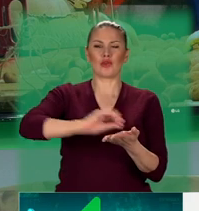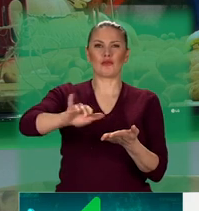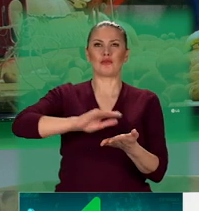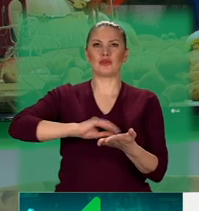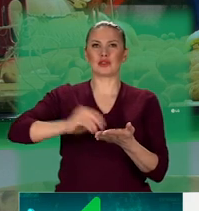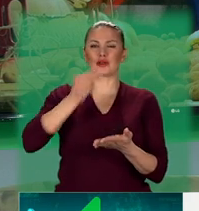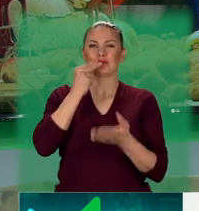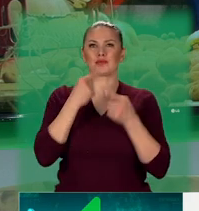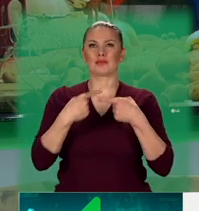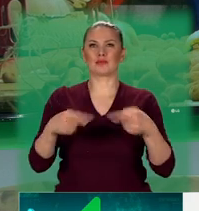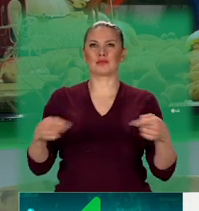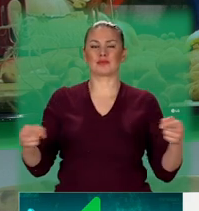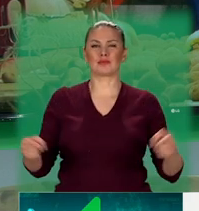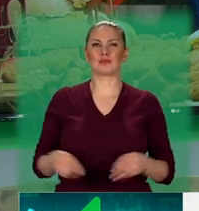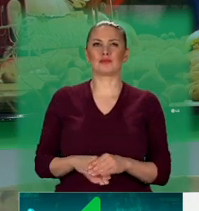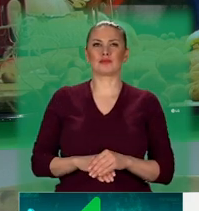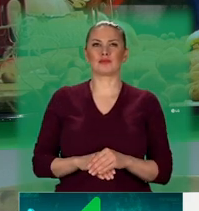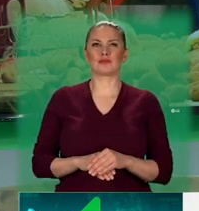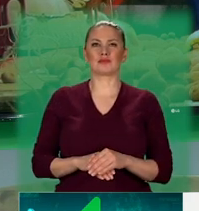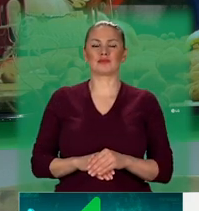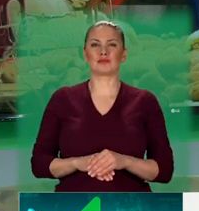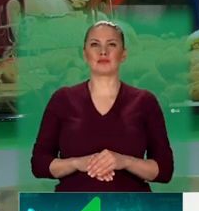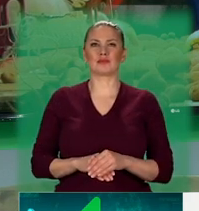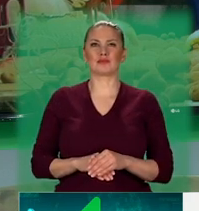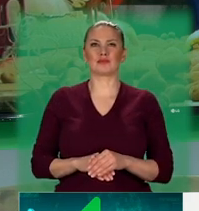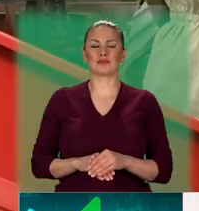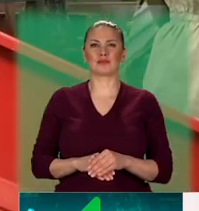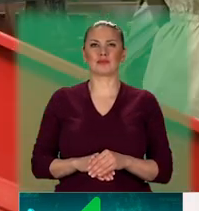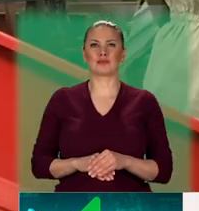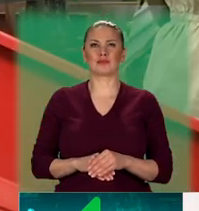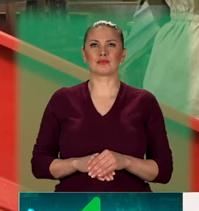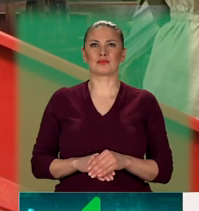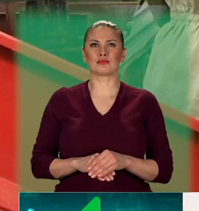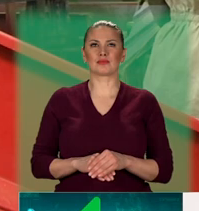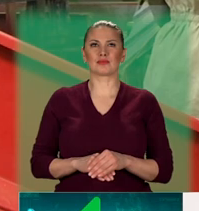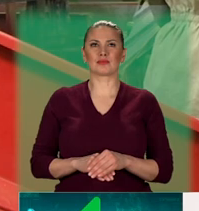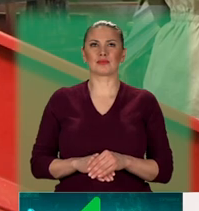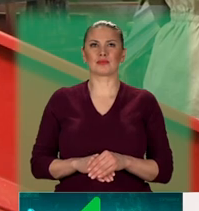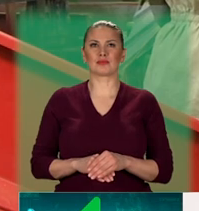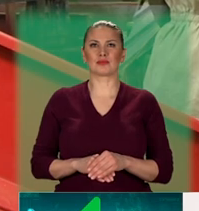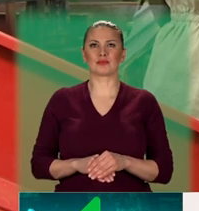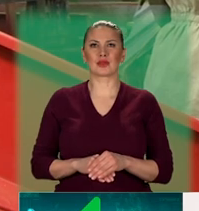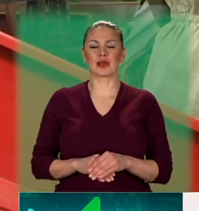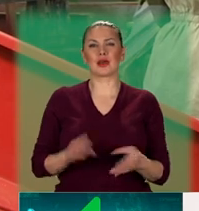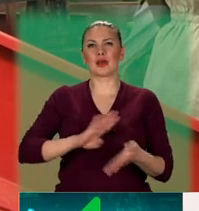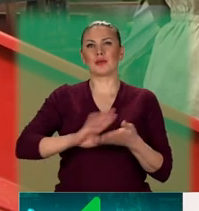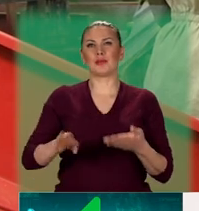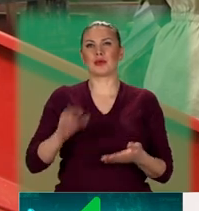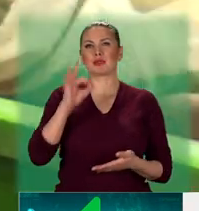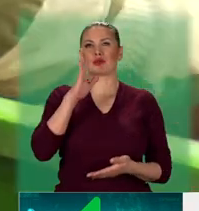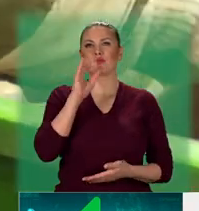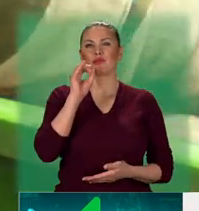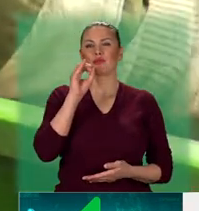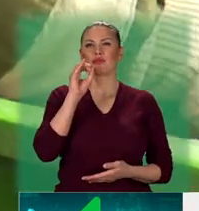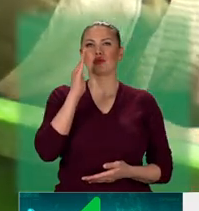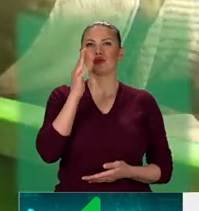и свекла оценила Олеся Львова и лично убедилась, овощей хватит на всех. Представить свой рацион без овощей просто невозможно. Сегодня, как и